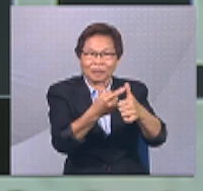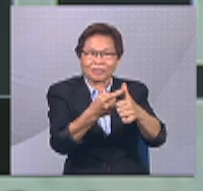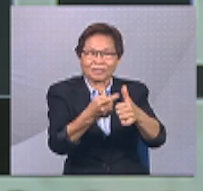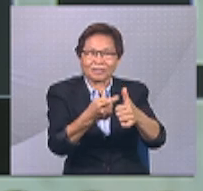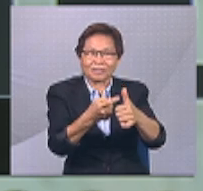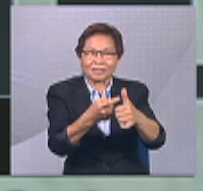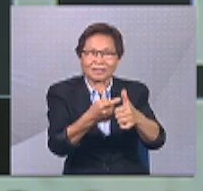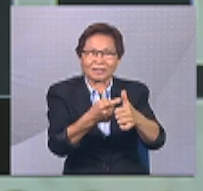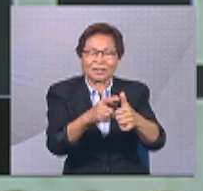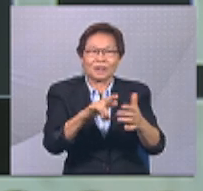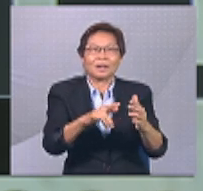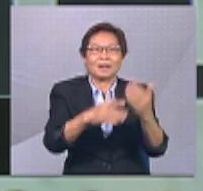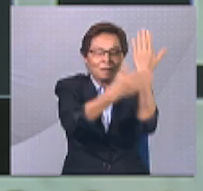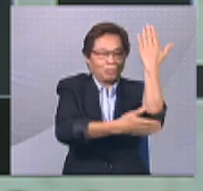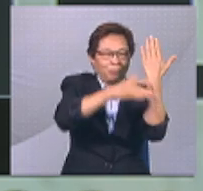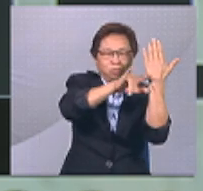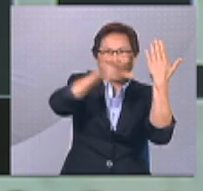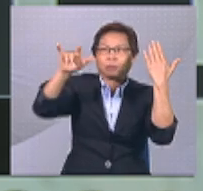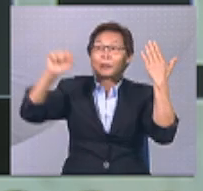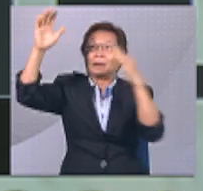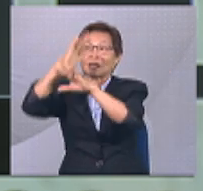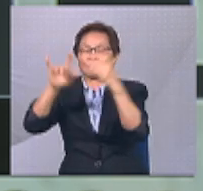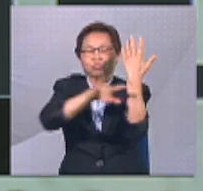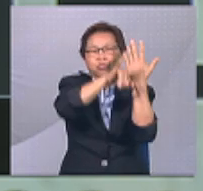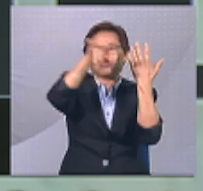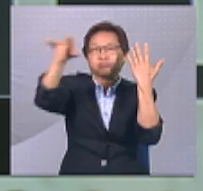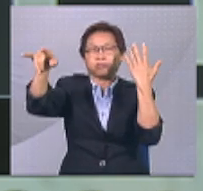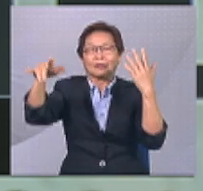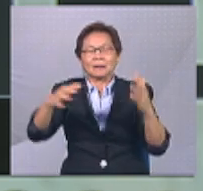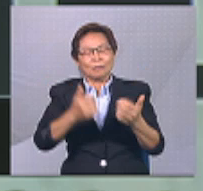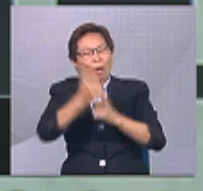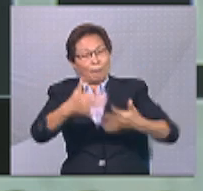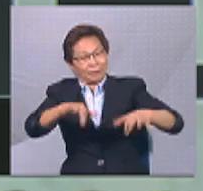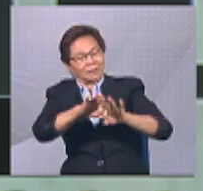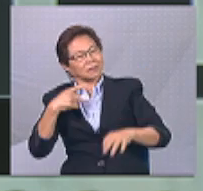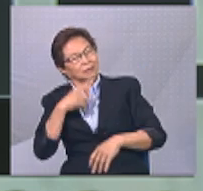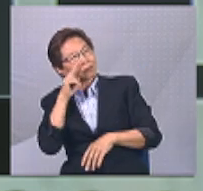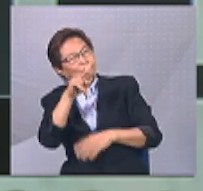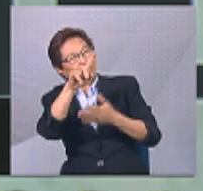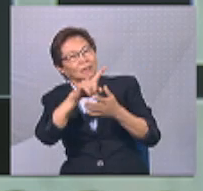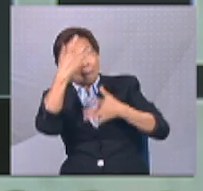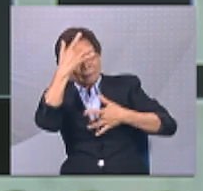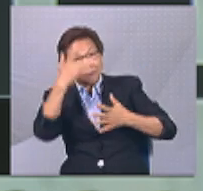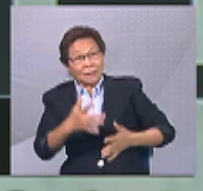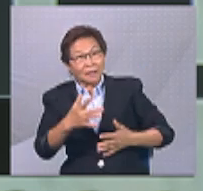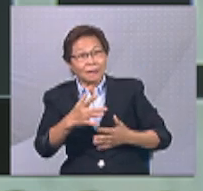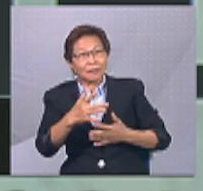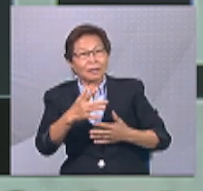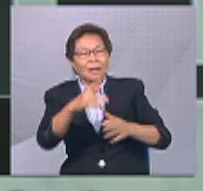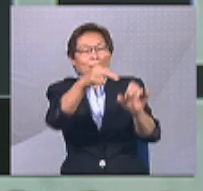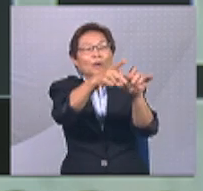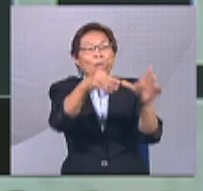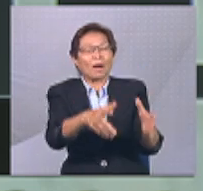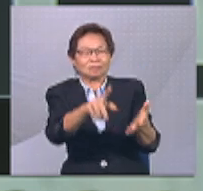penerbangan mas ke Sabah dan Sarawak. Jadi apa yang penting ialah kita lihat, kita kena saring pesakit ataupun saring